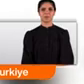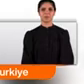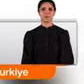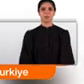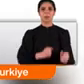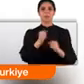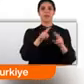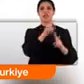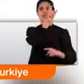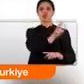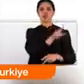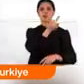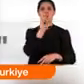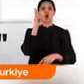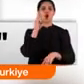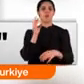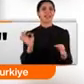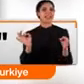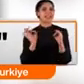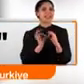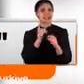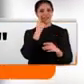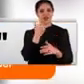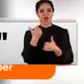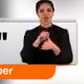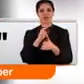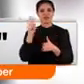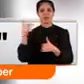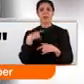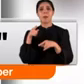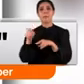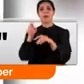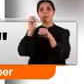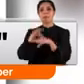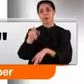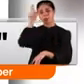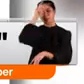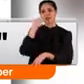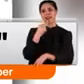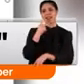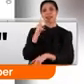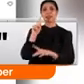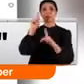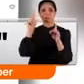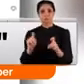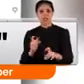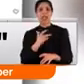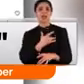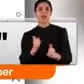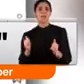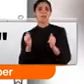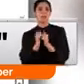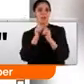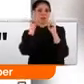Pilot Nurdan Yararcan bu romantik tesadüfü kocasının yakasını bırakmayan Türk kızı genetiğinden mi yoksa kalplerimiz mi bir